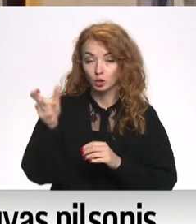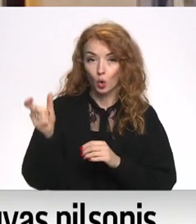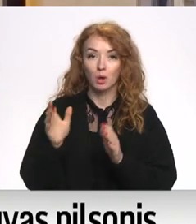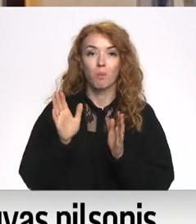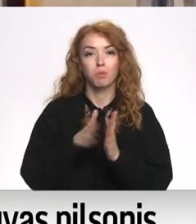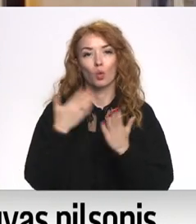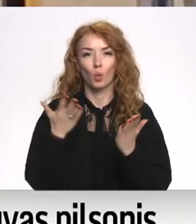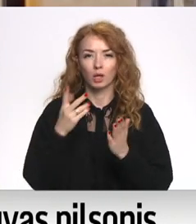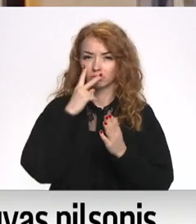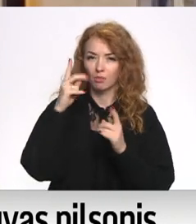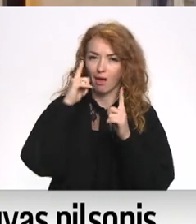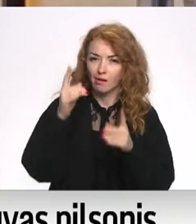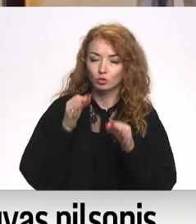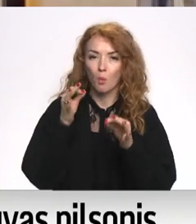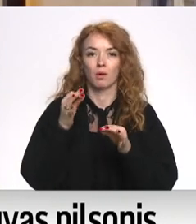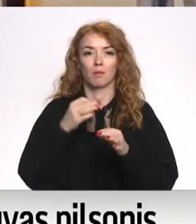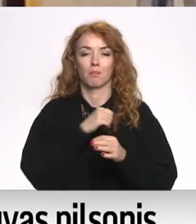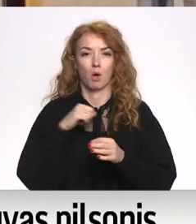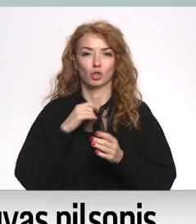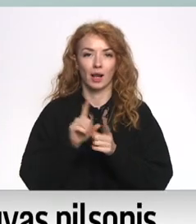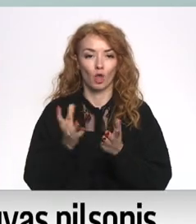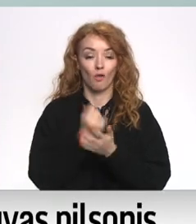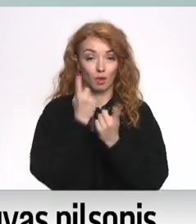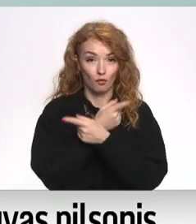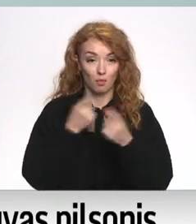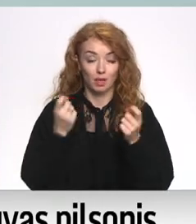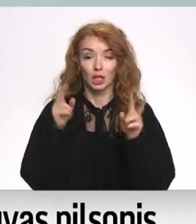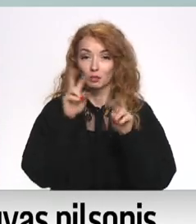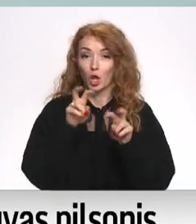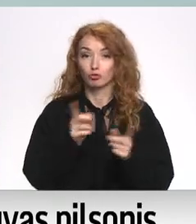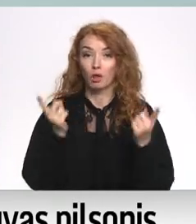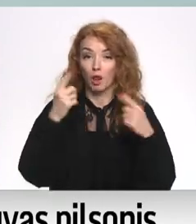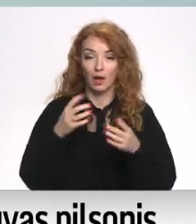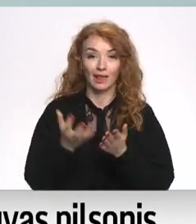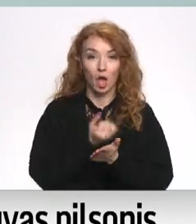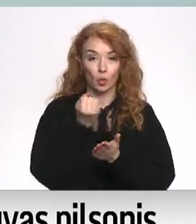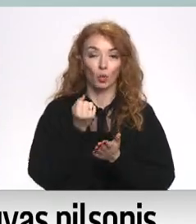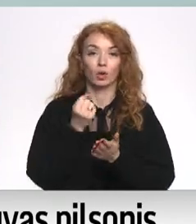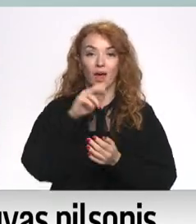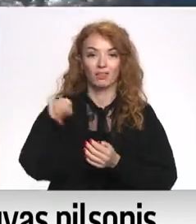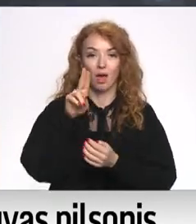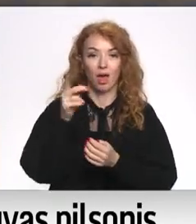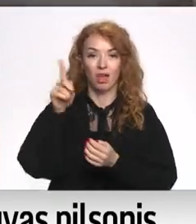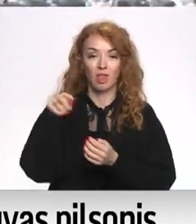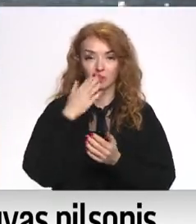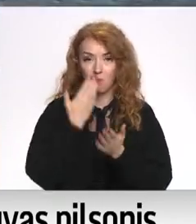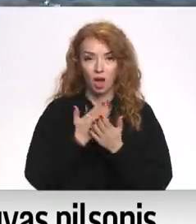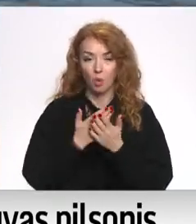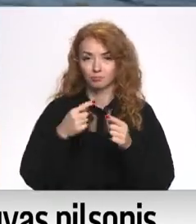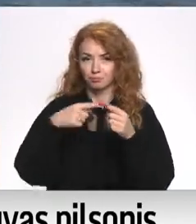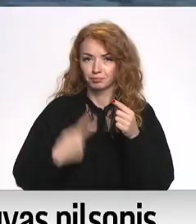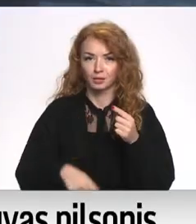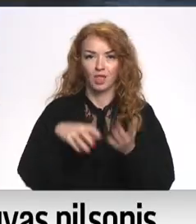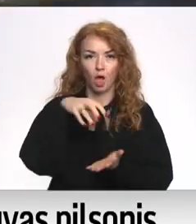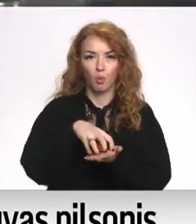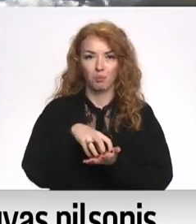cilvēki ziņoja, par kurām mēs paši ieguvām informāciju. Izmeklēšanas laikā iegūtajam DNS paraugam nebija sakritība ar